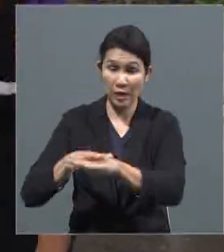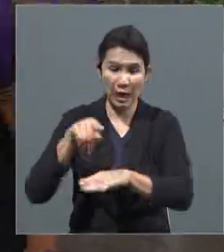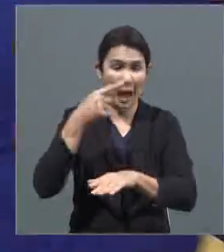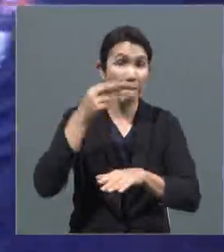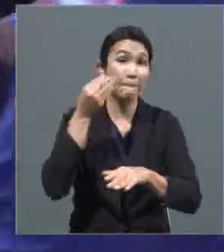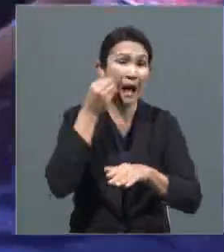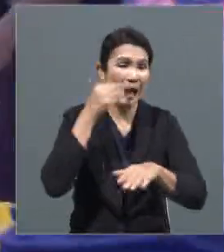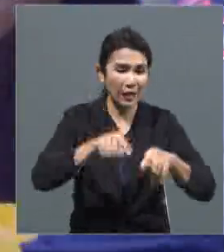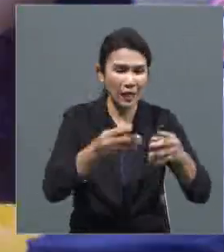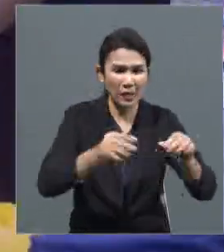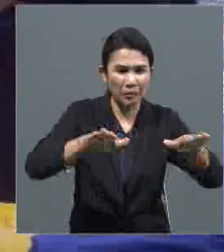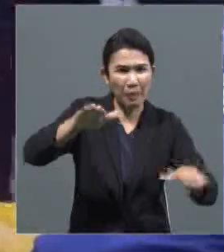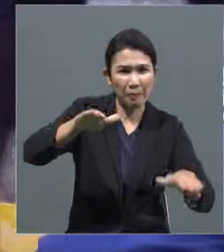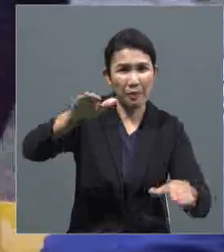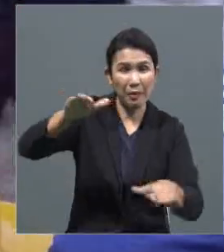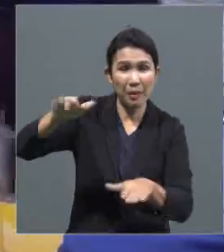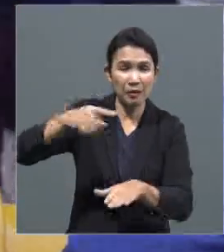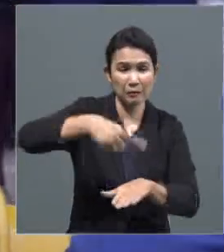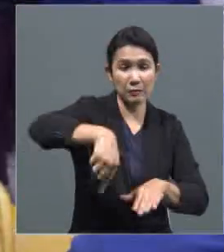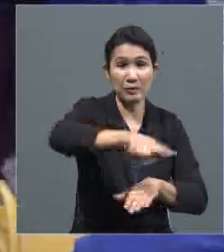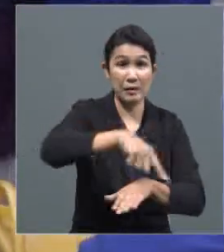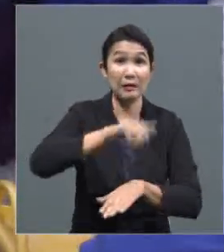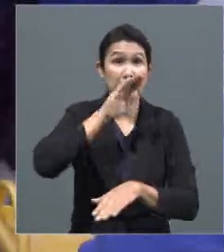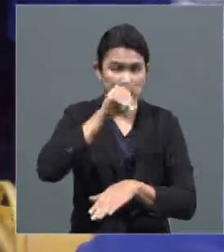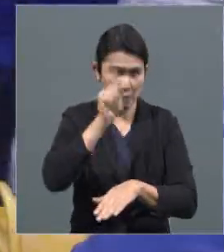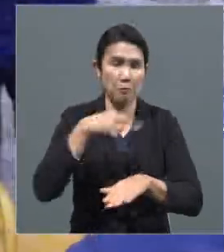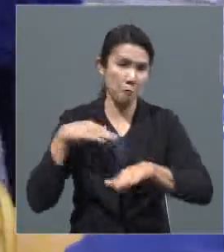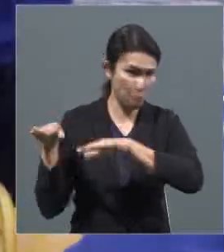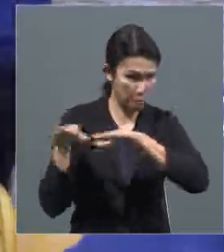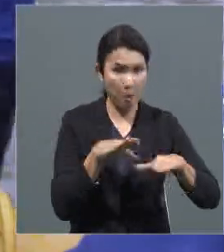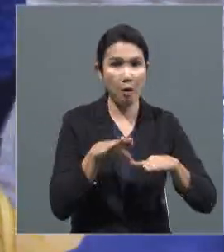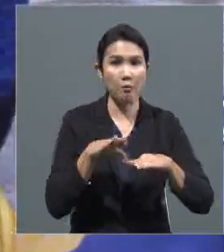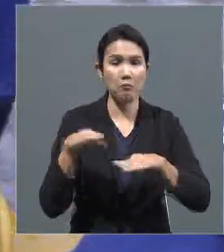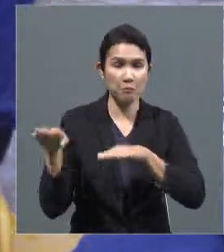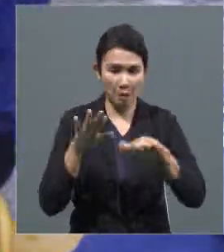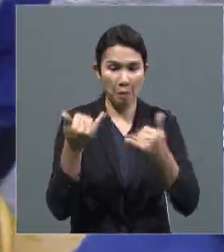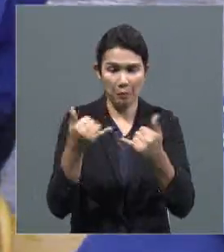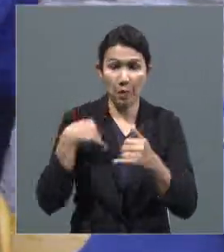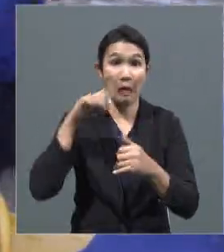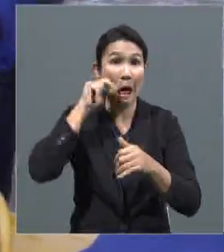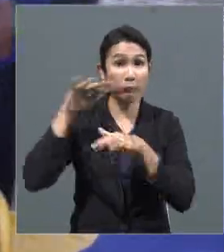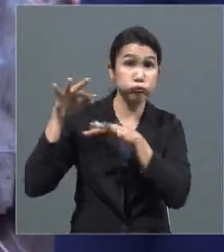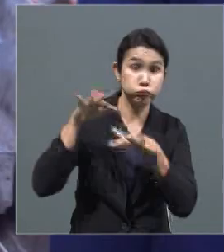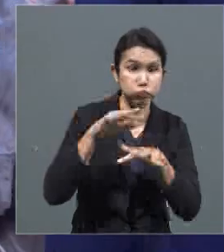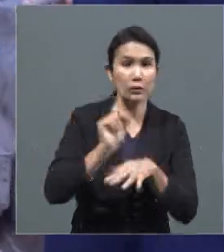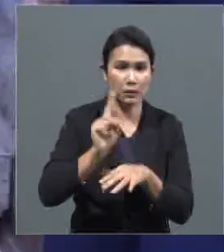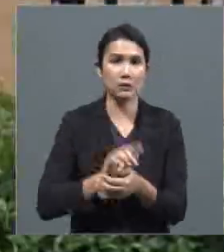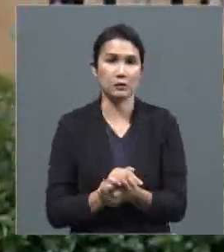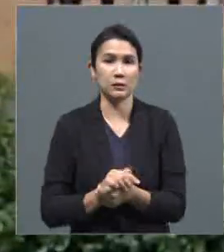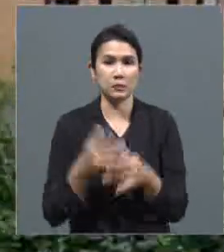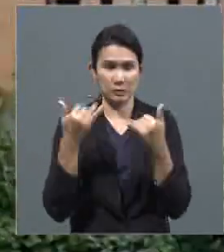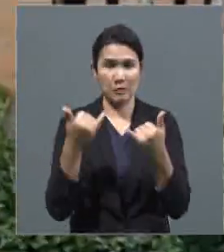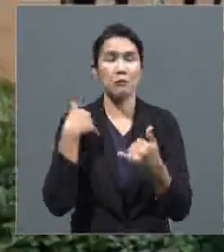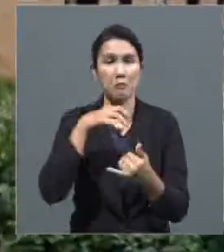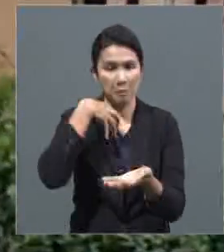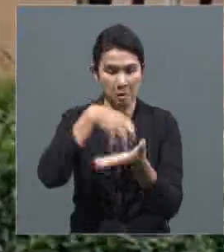ในเขตอำเภอเมืองน่านและเขตเทศบาลเมืองน่านเตรียมพร้อมรับมือกับสถานการณ์ด้วยนะคะนอกจากนี้เขามีรายงานบอกว่าในเข